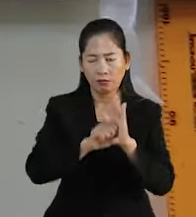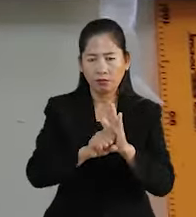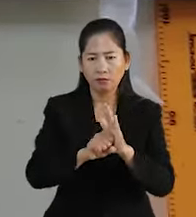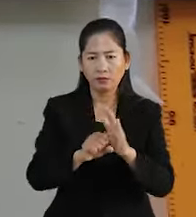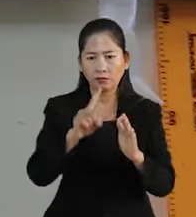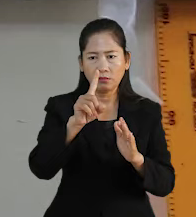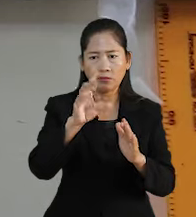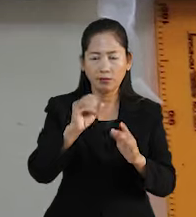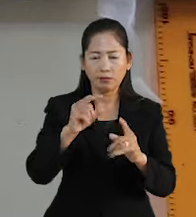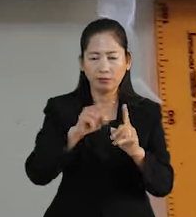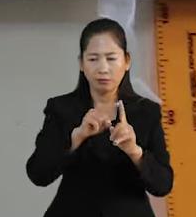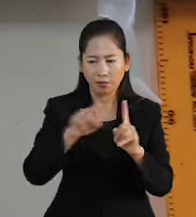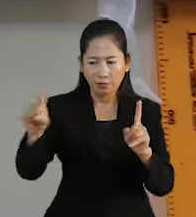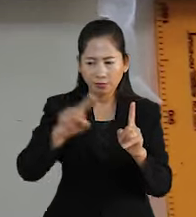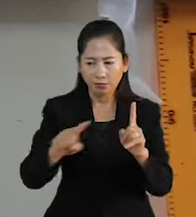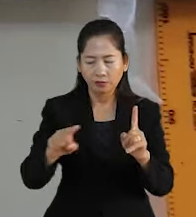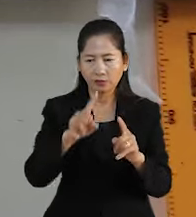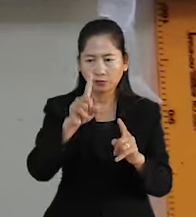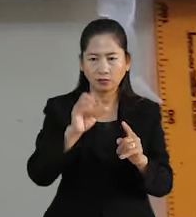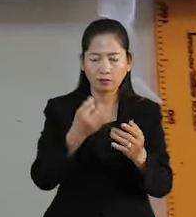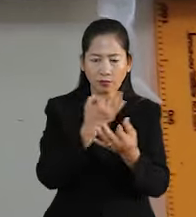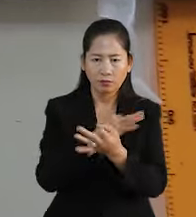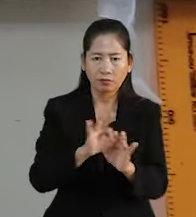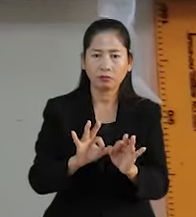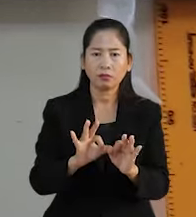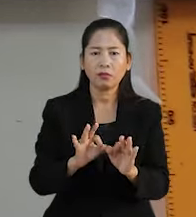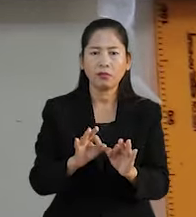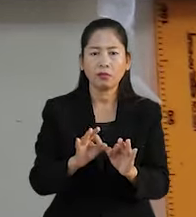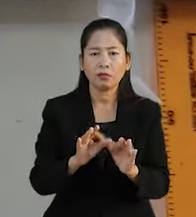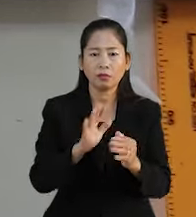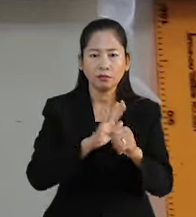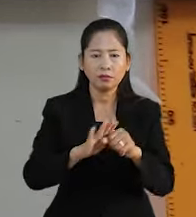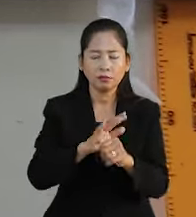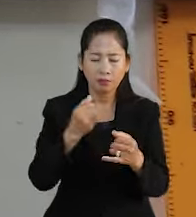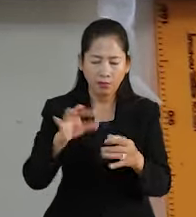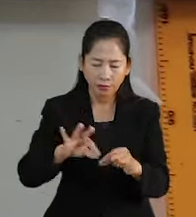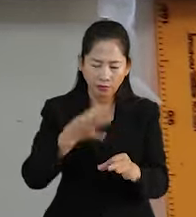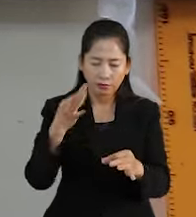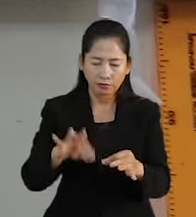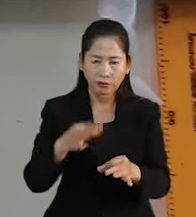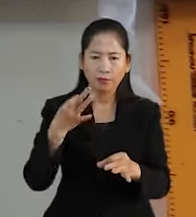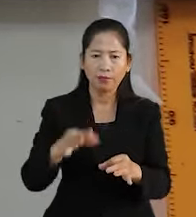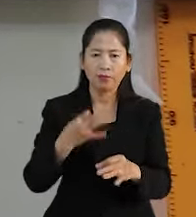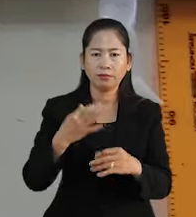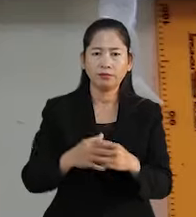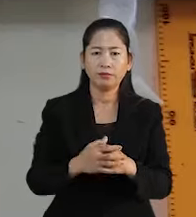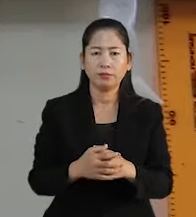10បន្ទាត់ទេពេលទំនេរគាត់ចូលចិត្តដេប៉ា